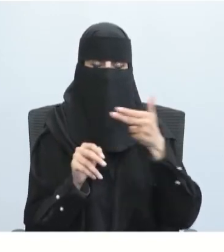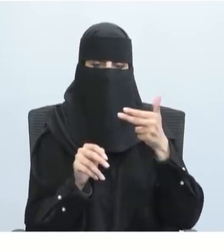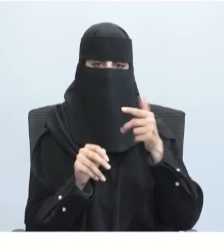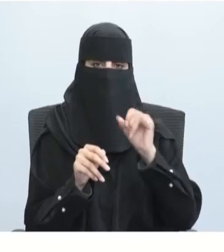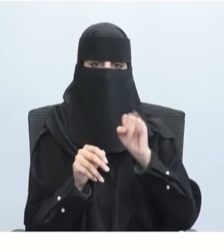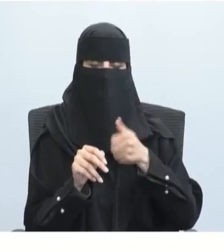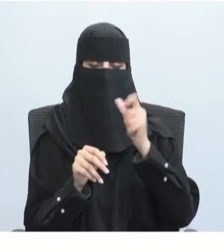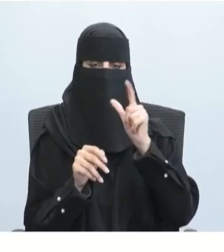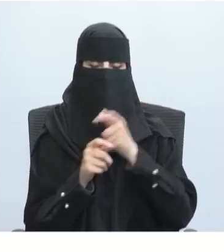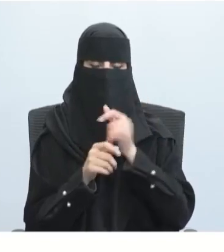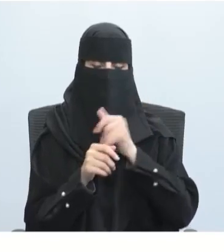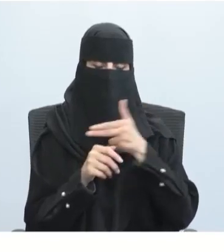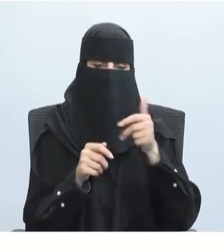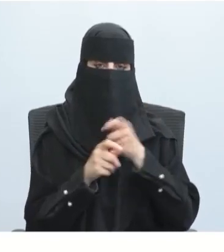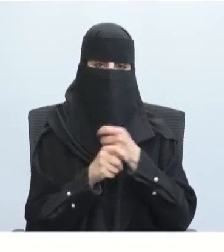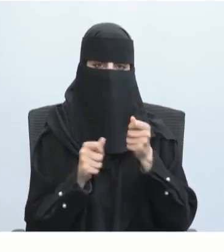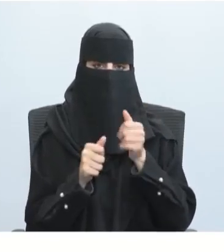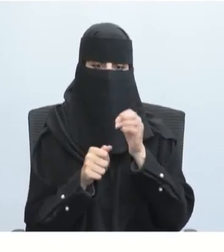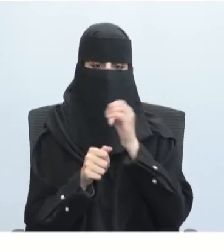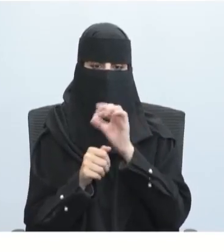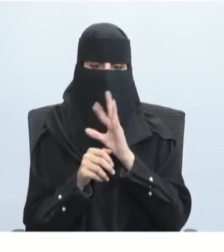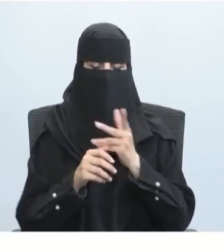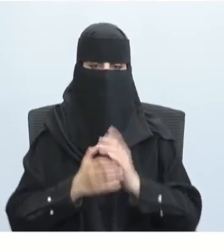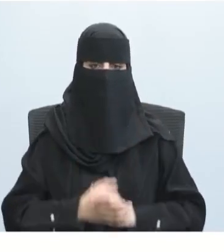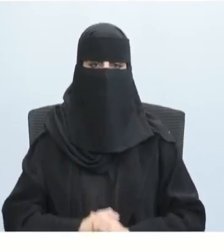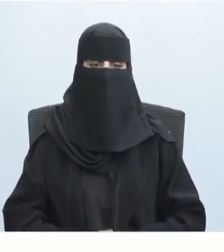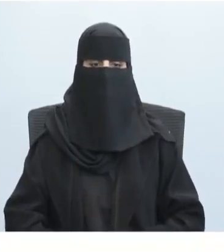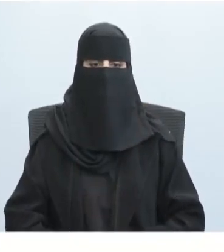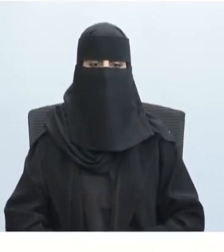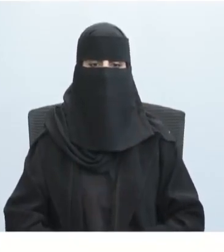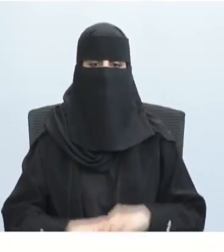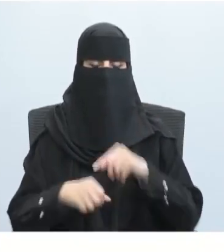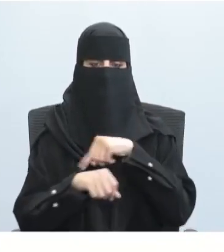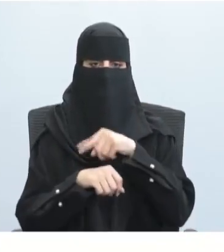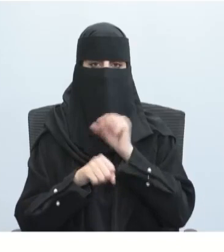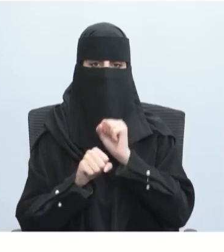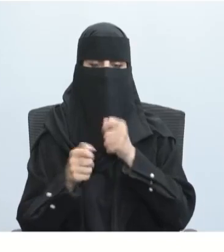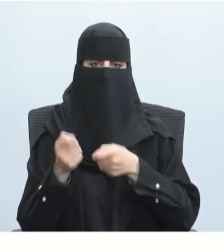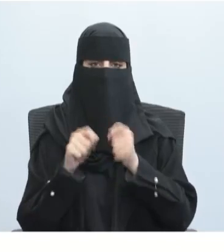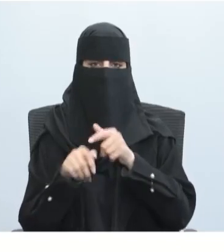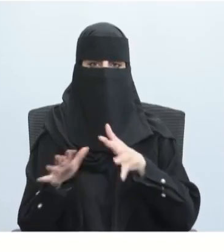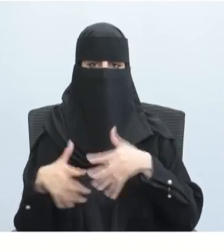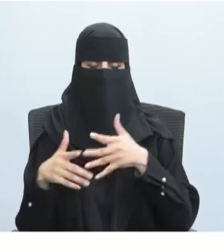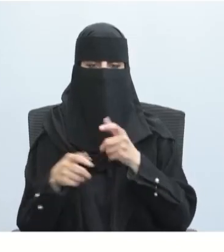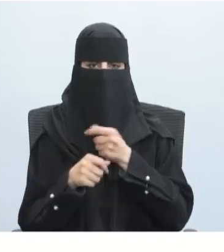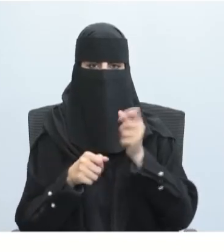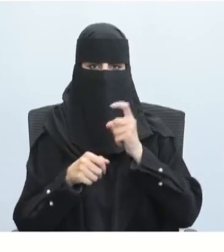برايك الاجابه للسؤال الاول يعد الوقت موردا